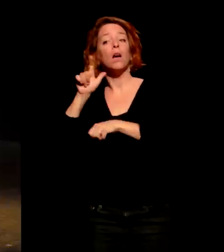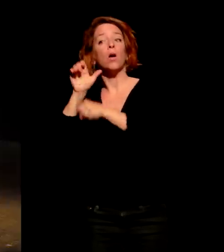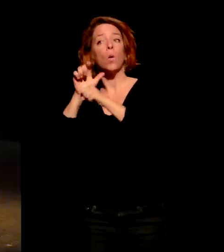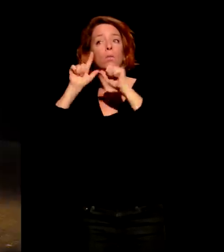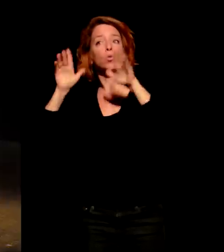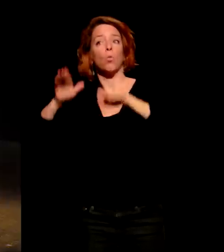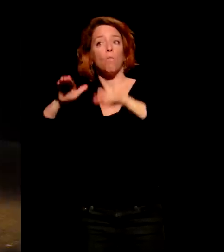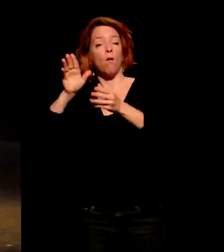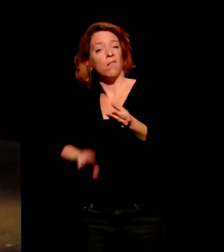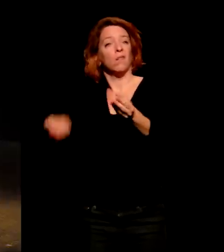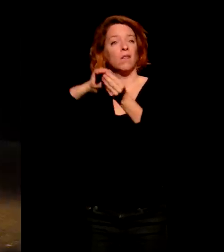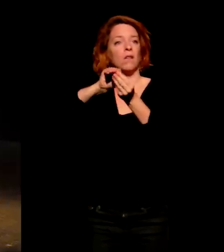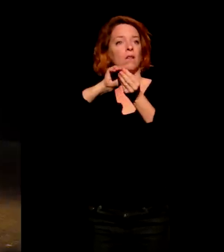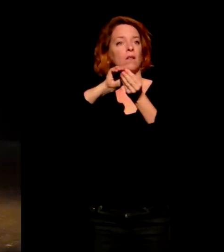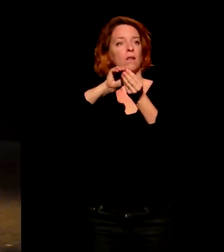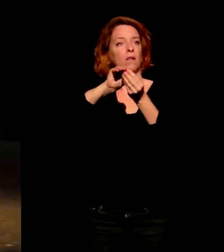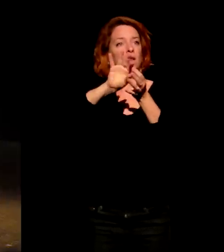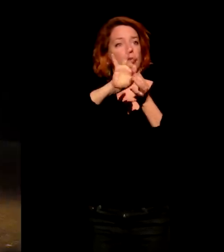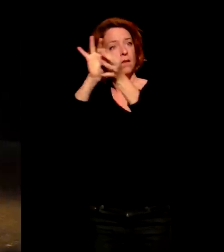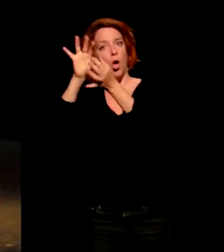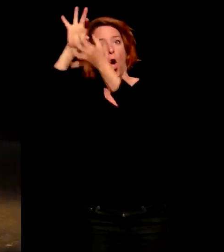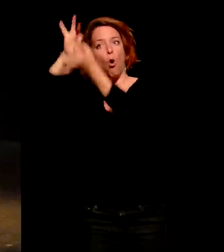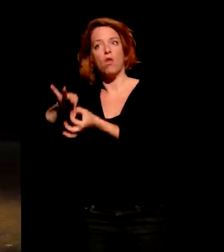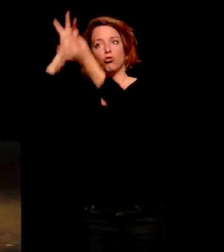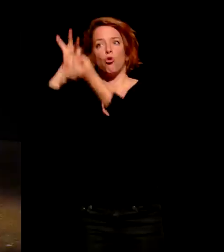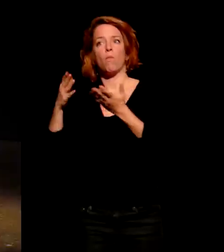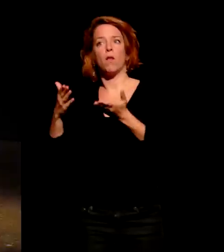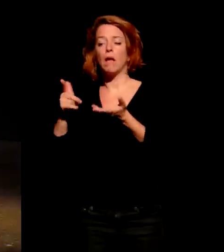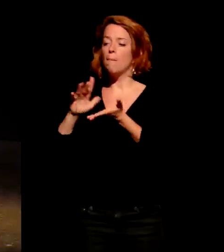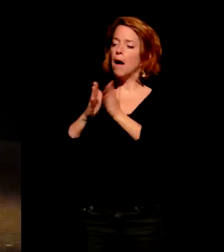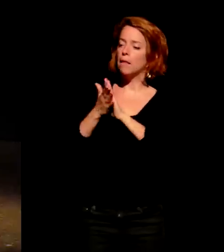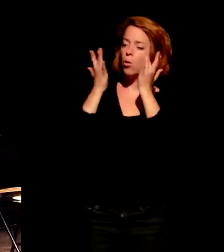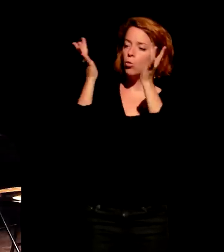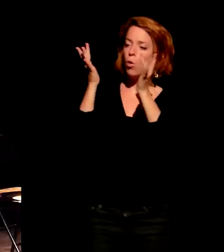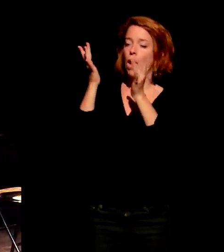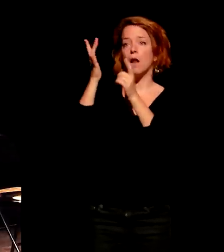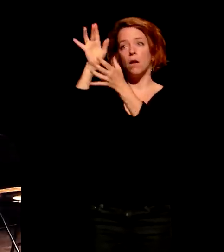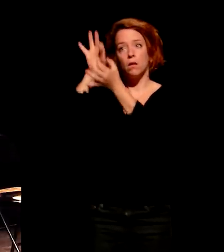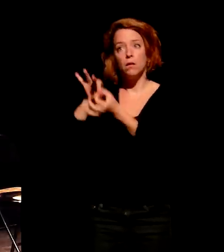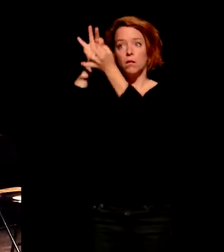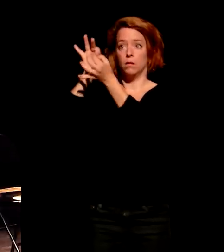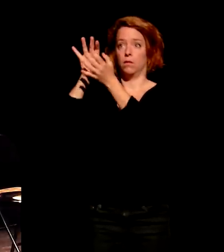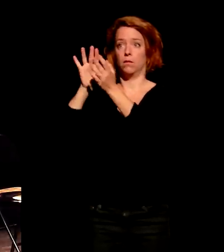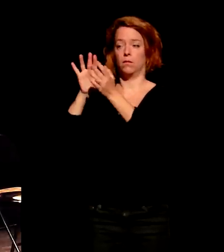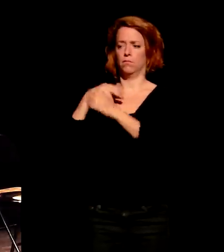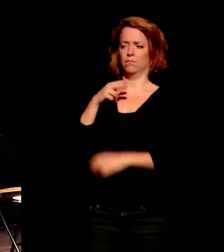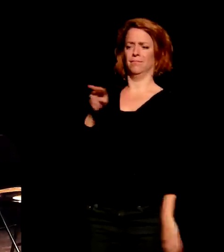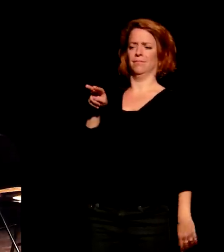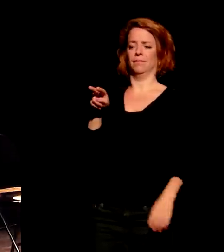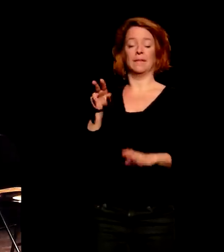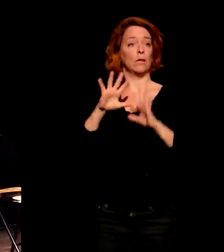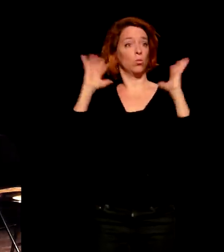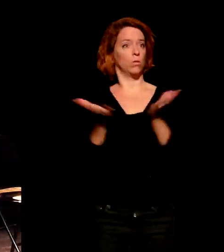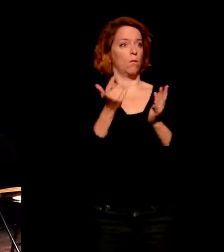Ça n'est plus que l'angle culturel, puisqu'on regarde essentiellement la question de la religion, c'est-à-dire des pratiques culturelles, et plus du tout ça. Et je pense que ce truc-là est extrêmement